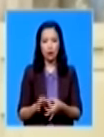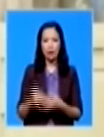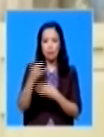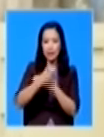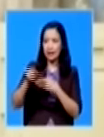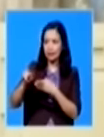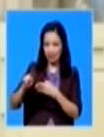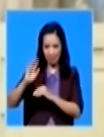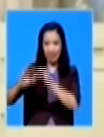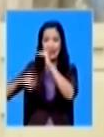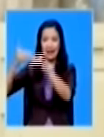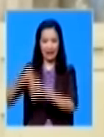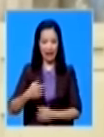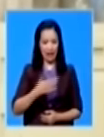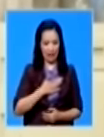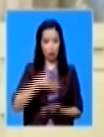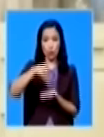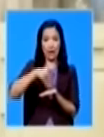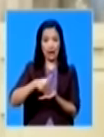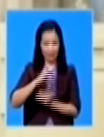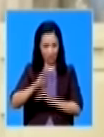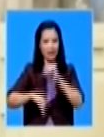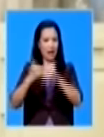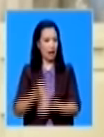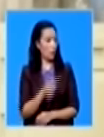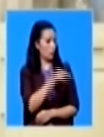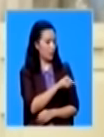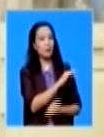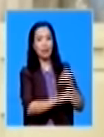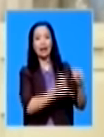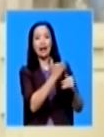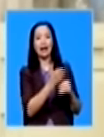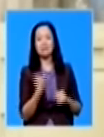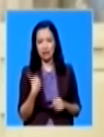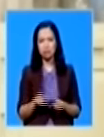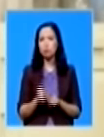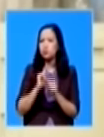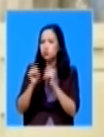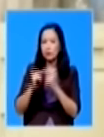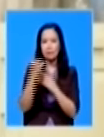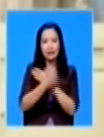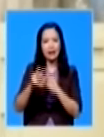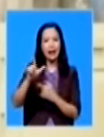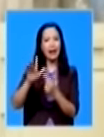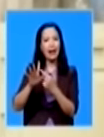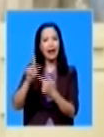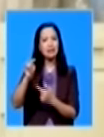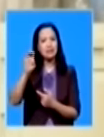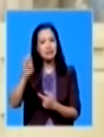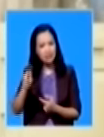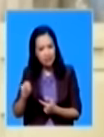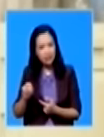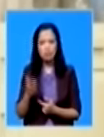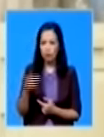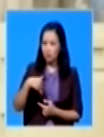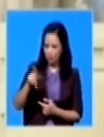างเราก็ได้ไอ้นี่เขาก็ได้ด้วยเช่นเดียวกันผมก็คุยกับประเทศทางละตินอเมริกาบ้างทางตะวันตกตะวันออกนะผมก็บอกไป